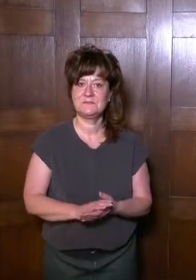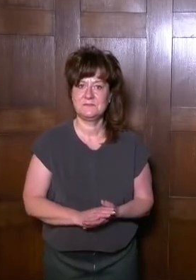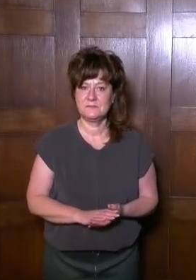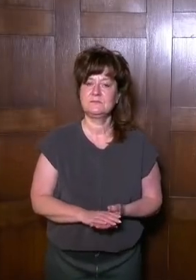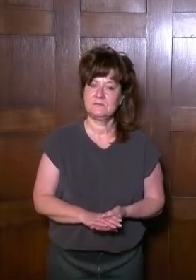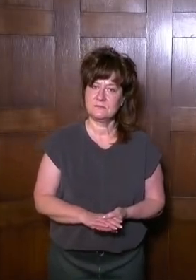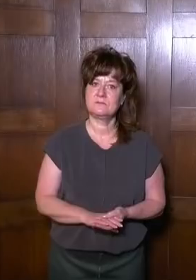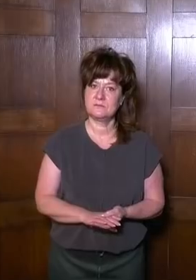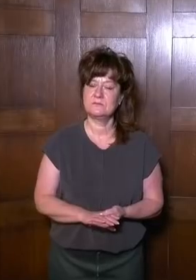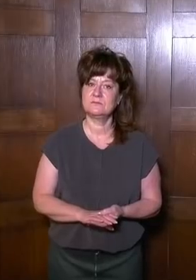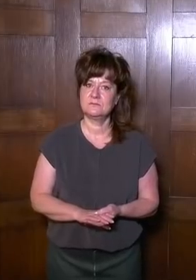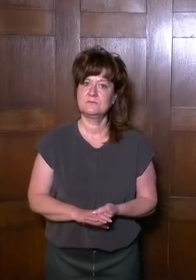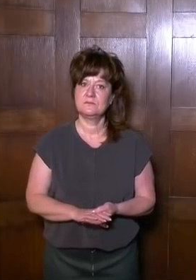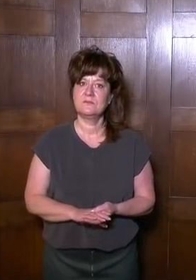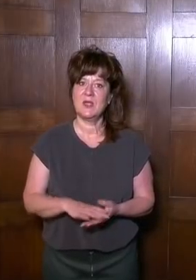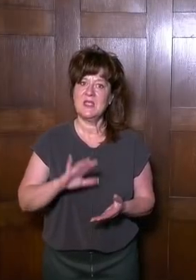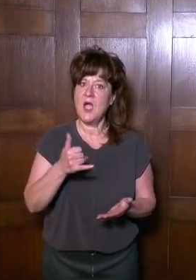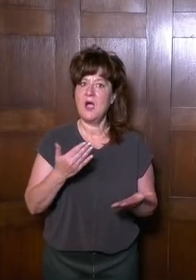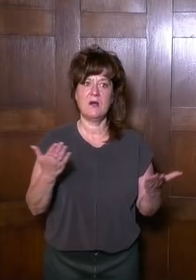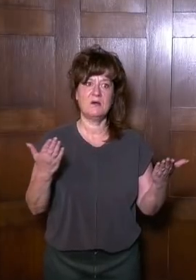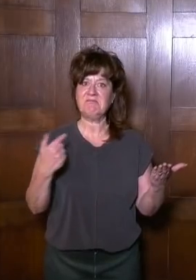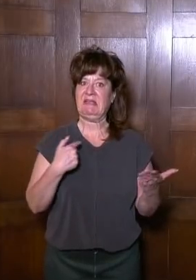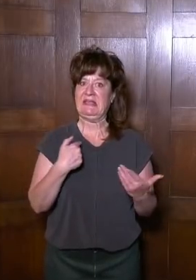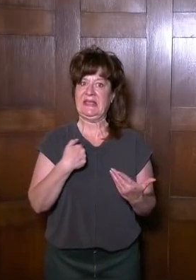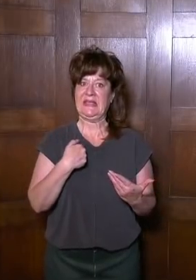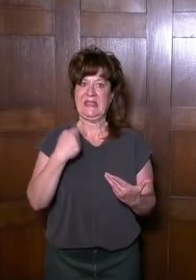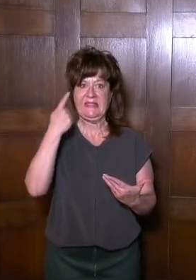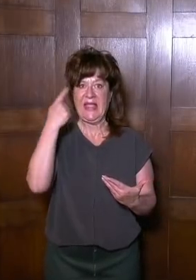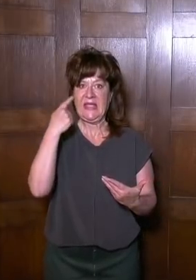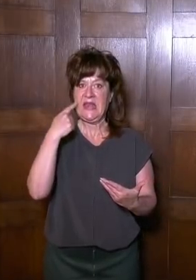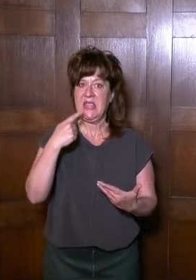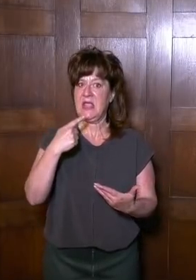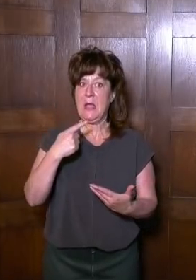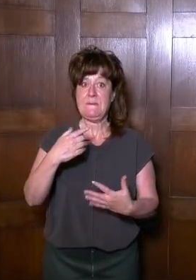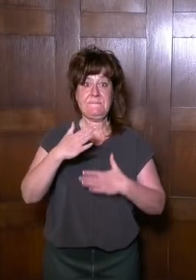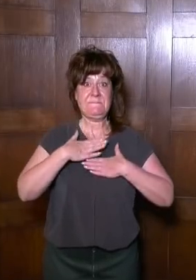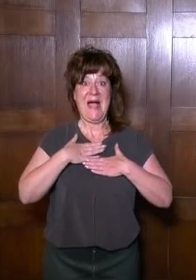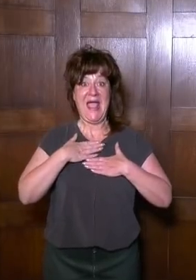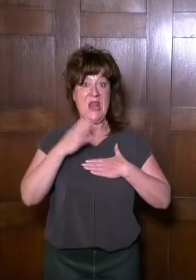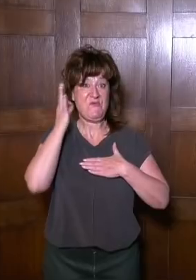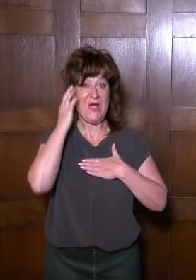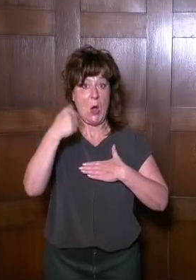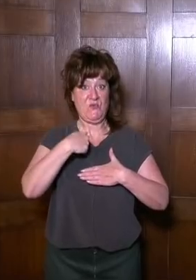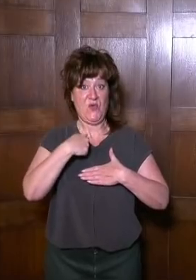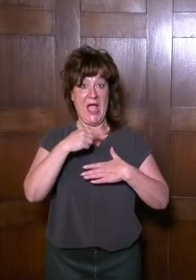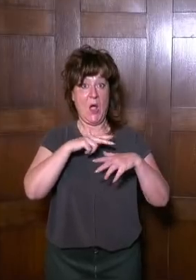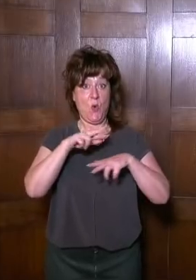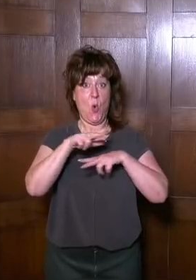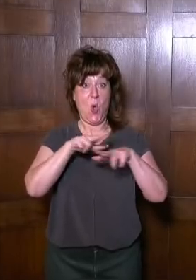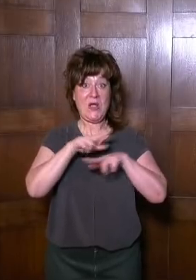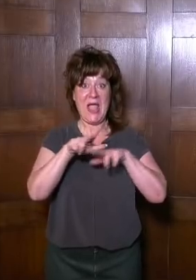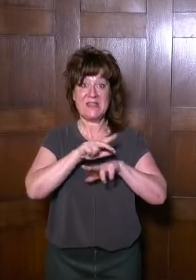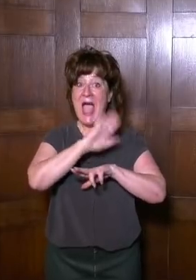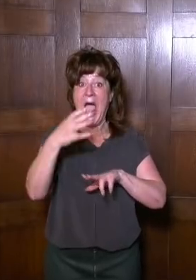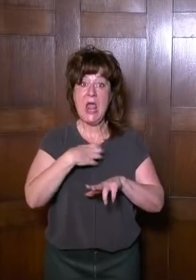Ja, ich bilde mir natürlich nicht ein, jetzt von allen bei mir organisierten Frauen die Probleme in der Kürze der Zeit darlegen zu können.